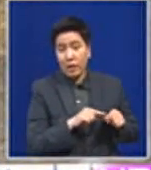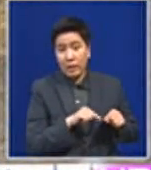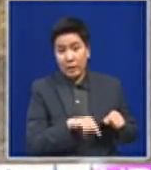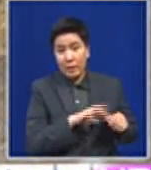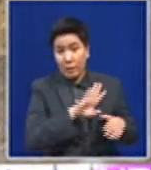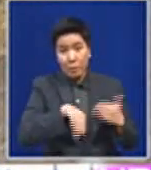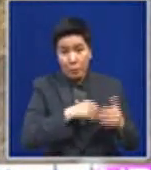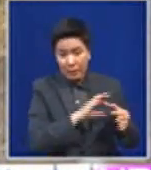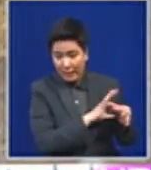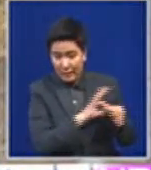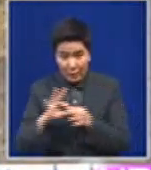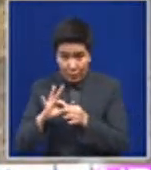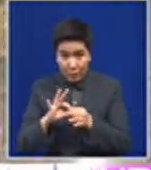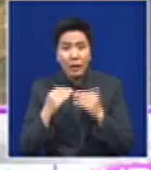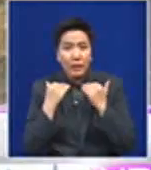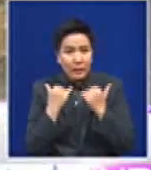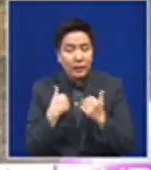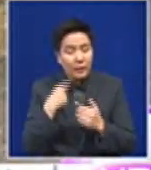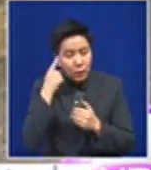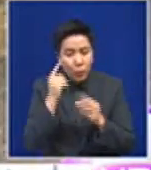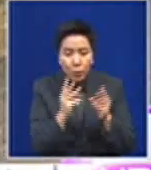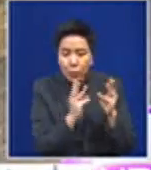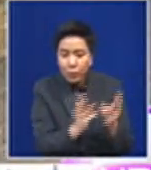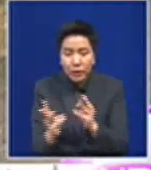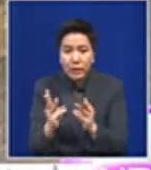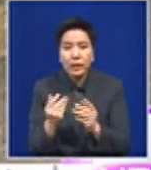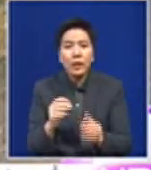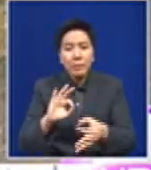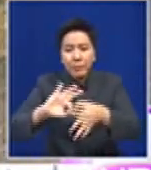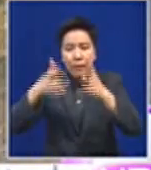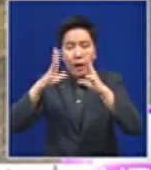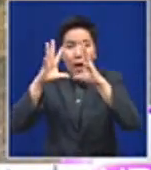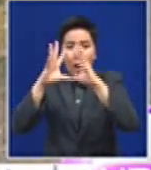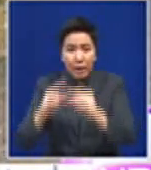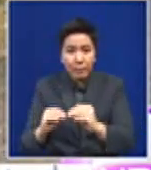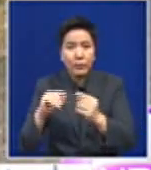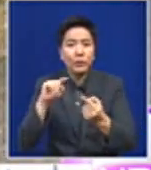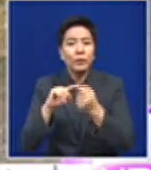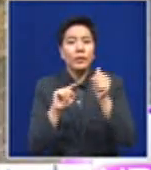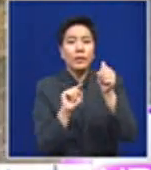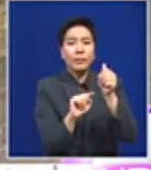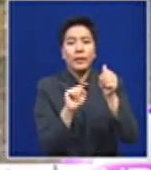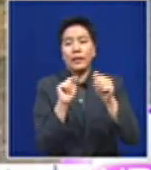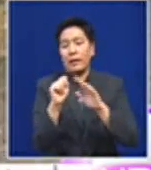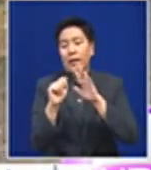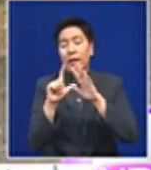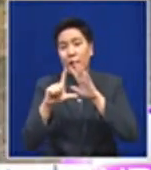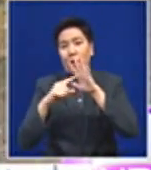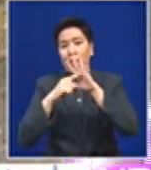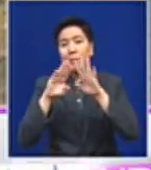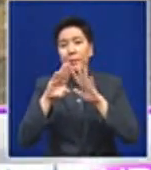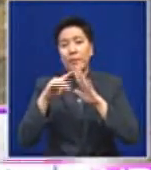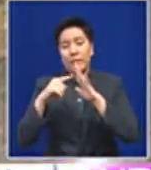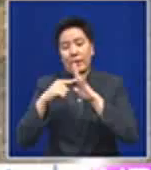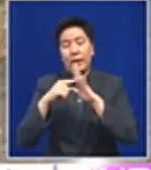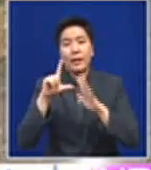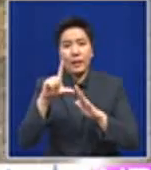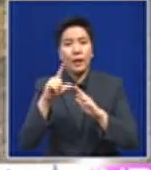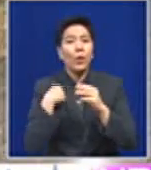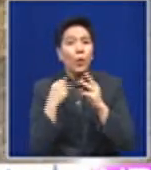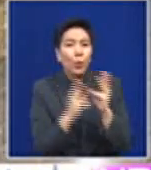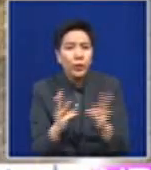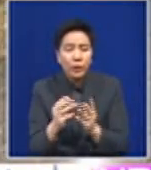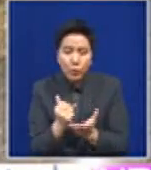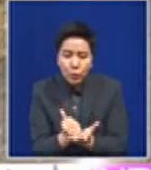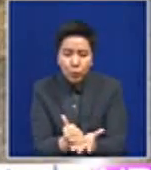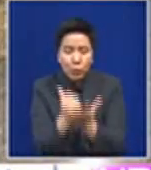ชุมเพื่อประเมินสถานการณ์และกำหนดแนวปฏิบัติการดับไฟป่าที่ตำบลแม่พูนอำเภอลับแลต่อเนื่องเป็นวันที่3พร้อมทั้งกำหนดแนวทางเยียว